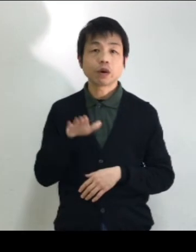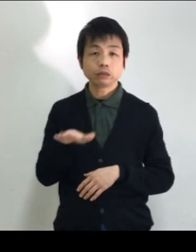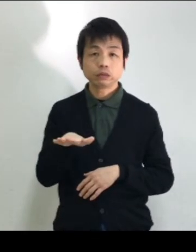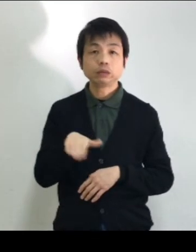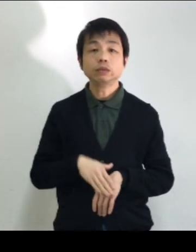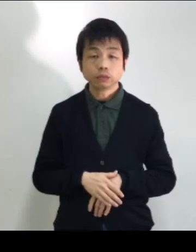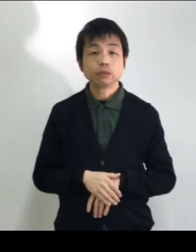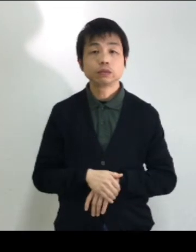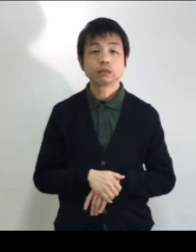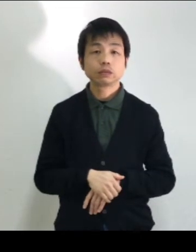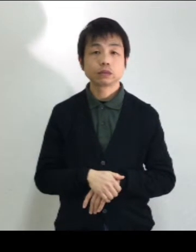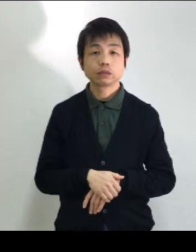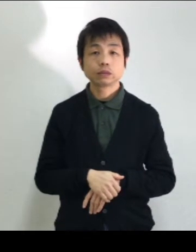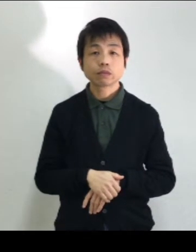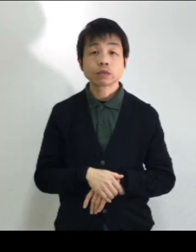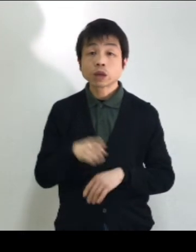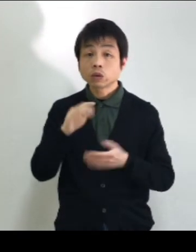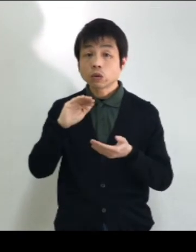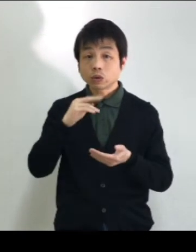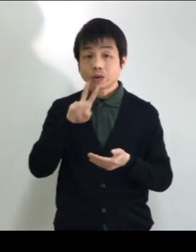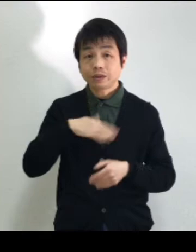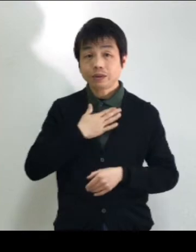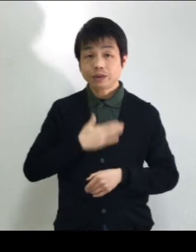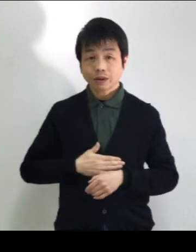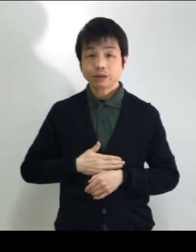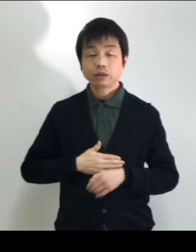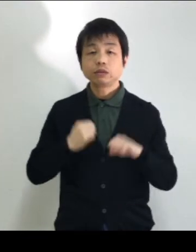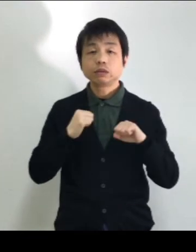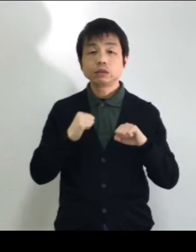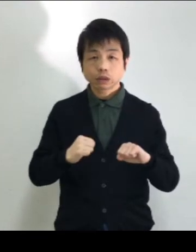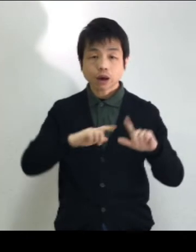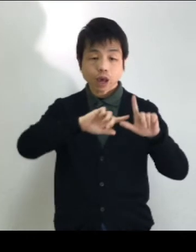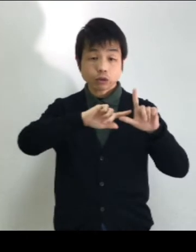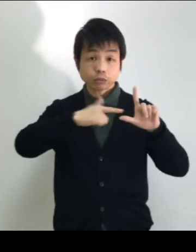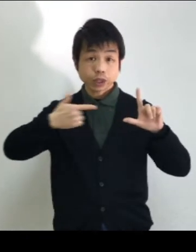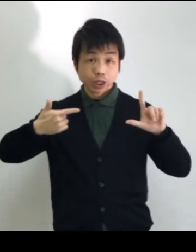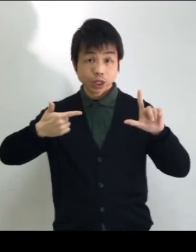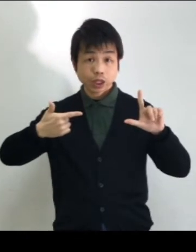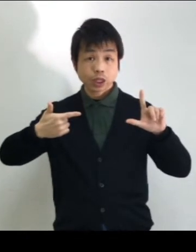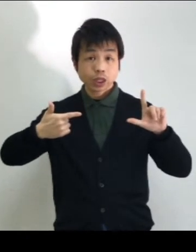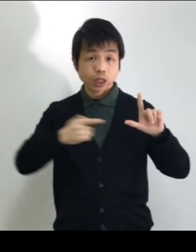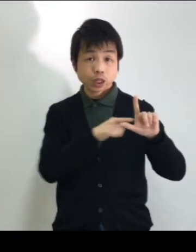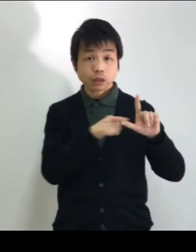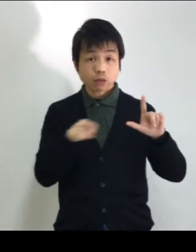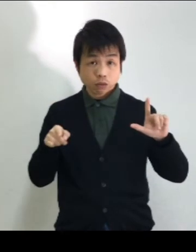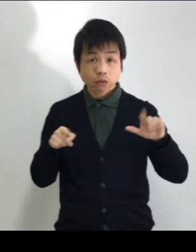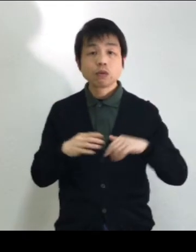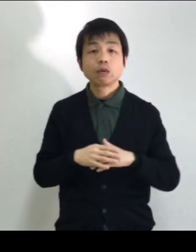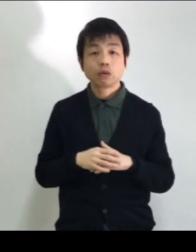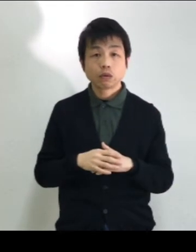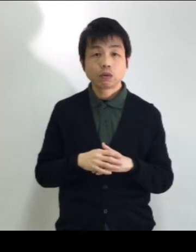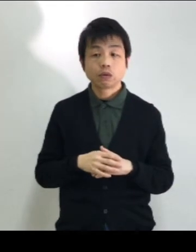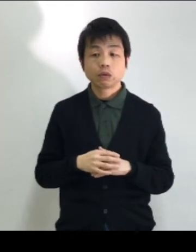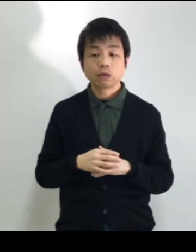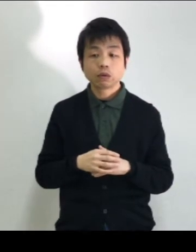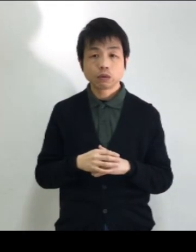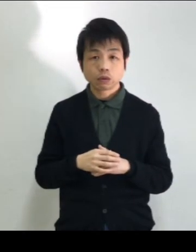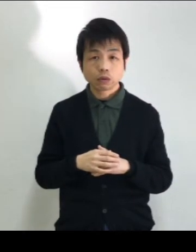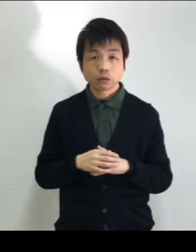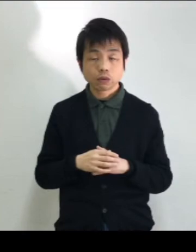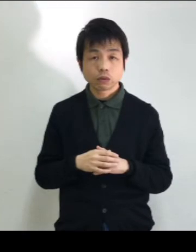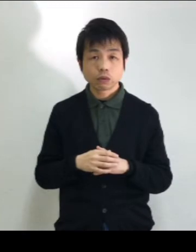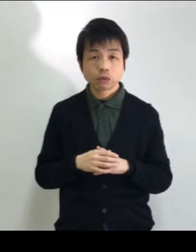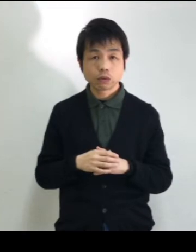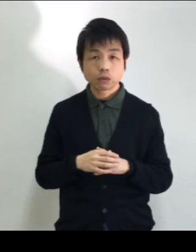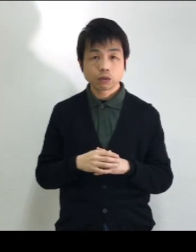ところと、このことを理解した上で、じゃあ LGBTQIA のコミュニティは何を行